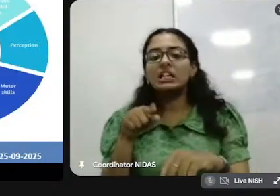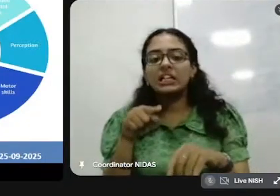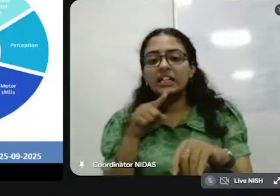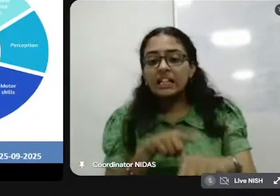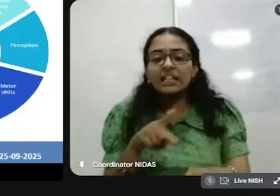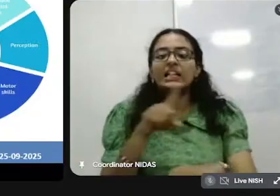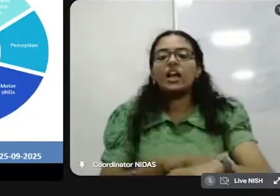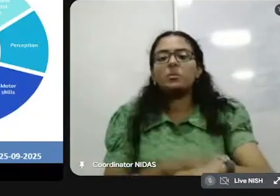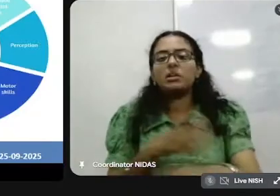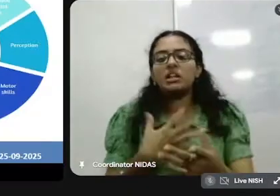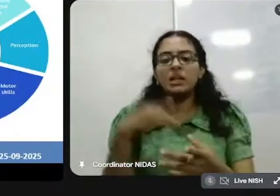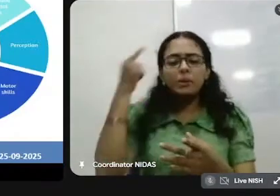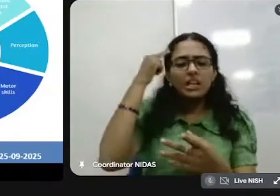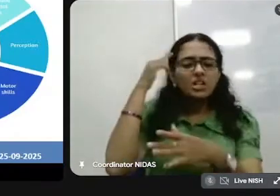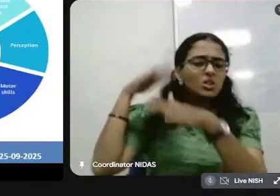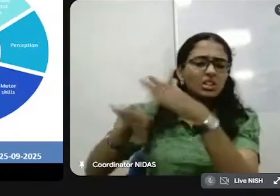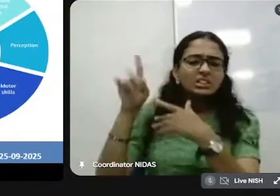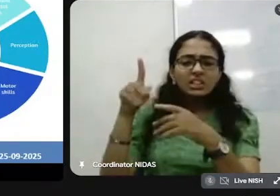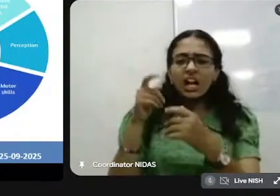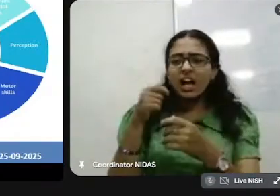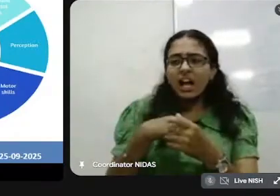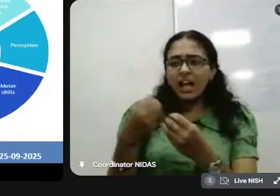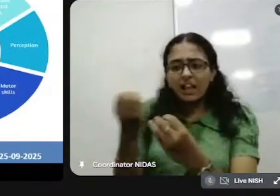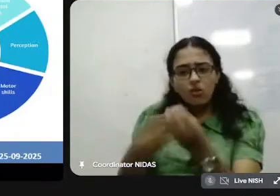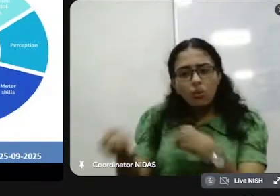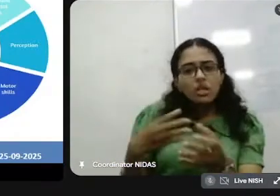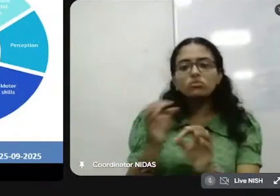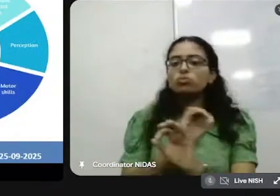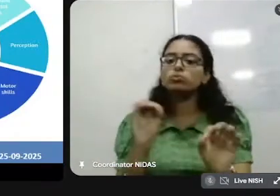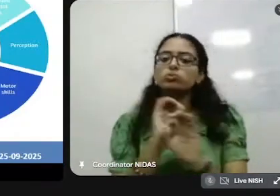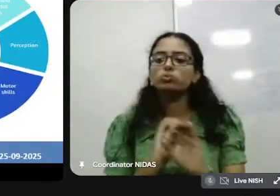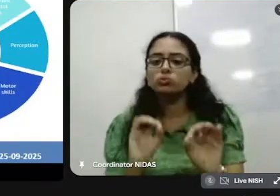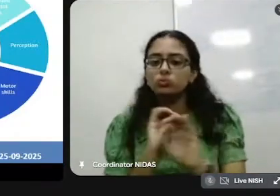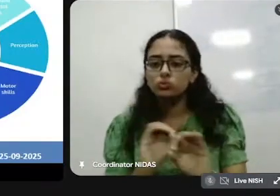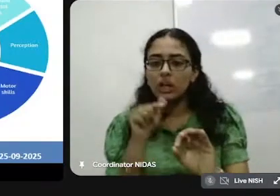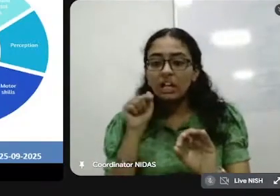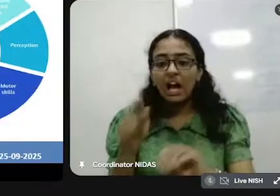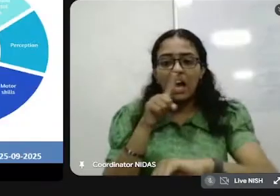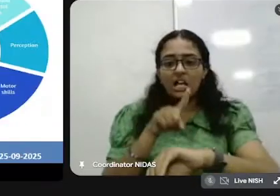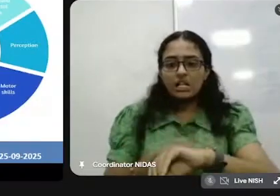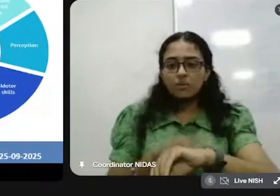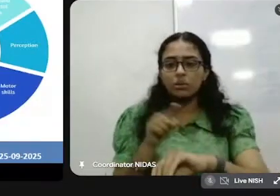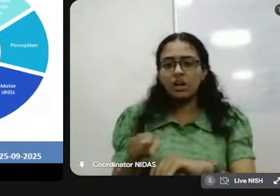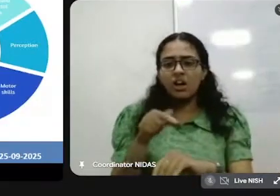എന്താ സംഭവിക്കുന്നതെന്ന് ചോദിക്കുമ്പോൾ, ആ തലച്ചോറിൽ നിന്നുള്ളൊരു മെസ്സഞ്ചർ നമ്മുടെ മസിൽസിന് കിട്ടുന്നില്ല. അപ്പൊ അതുകൊണ്ട്